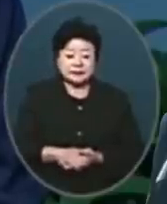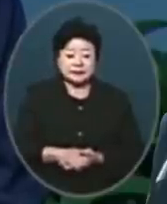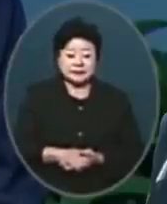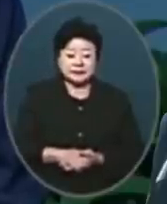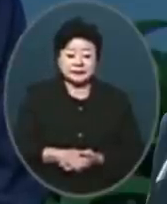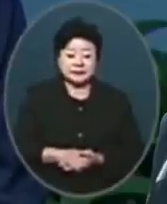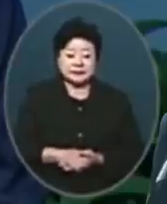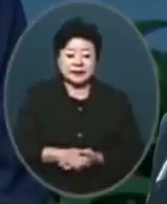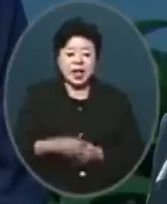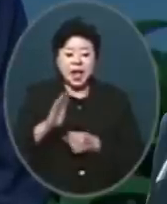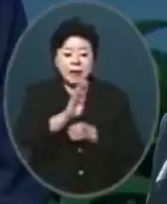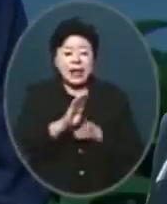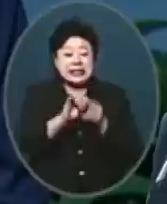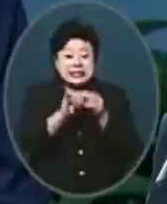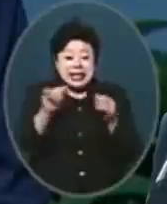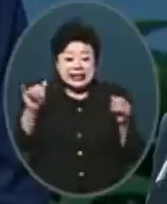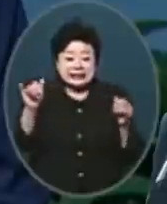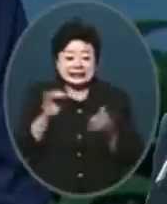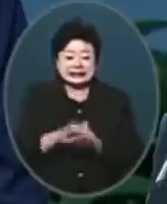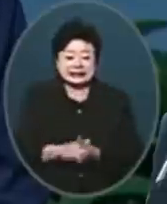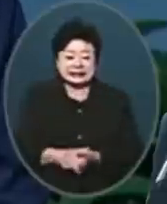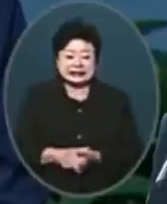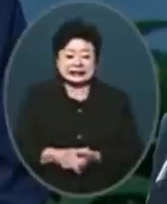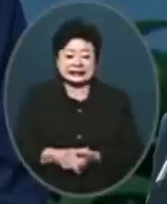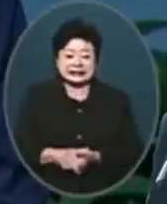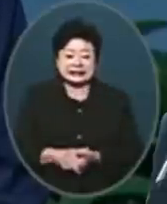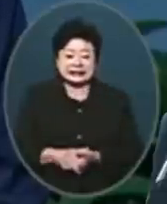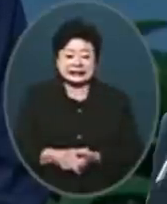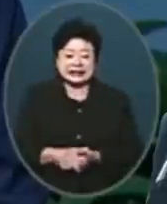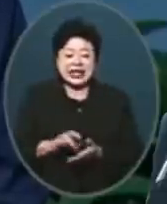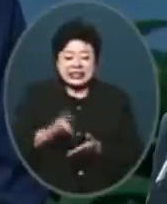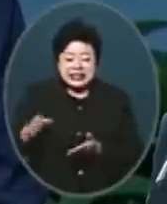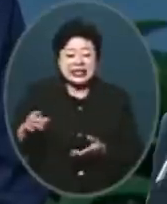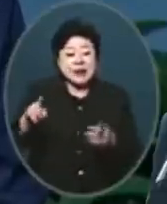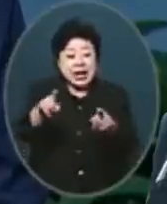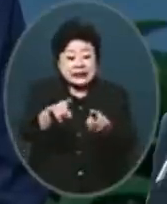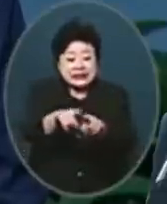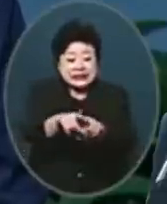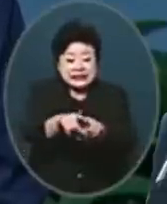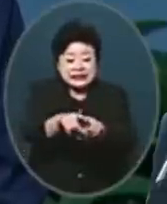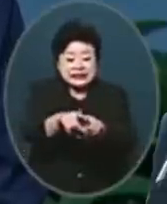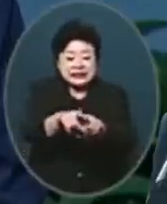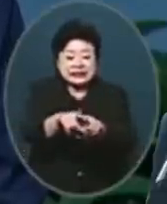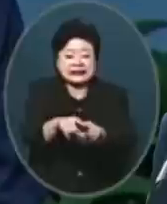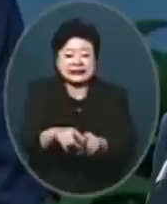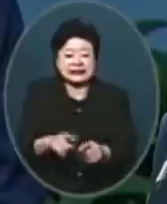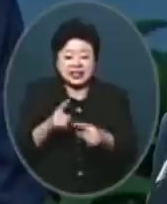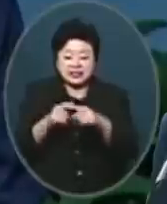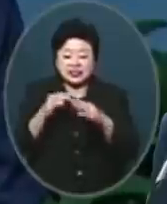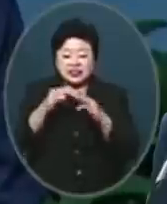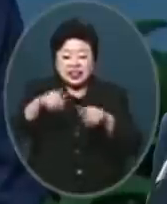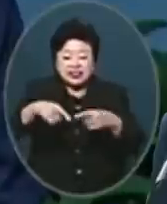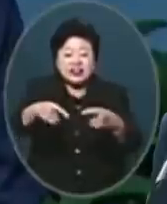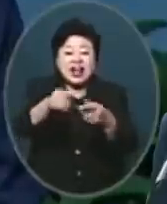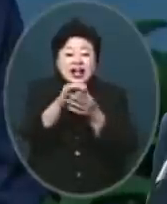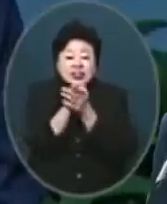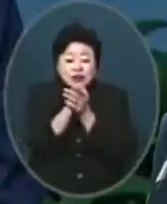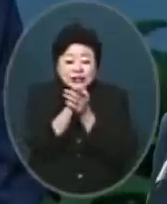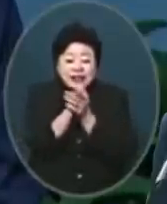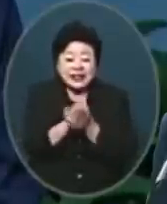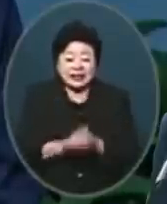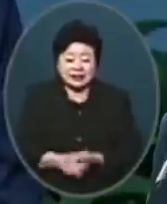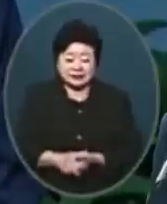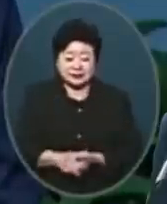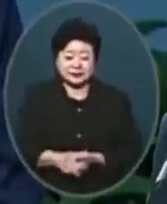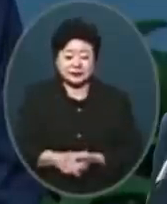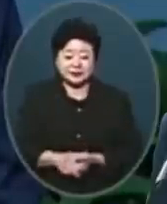바리새인은 이 세리와 함께 성전에 들어가서 기도를 하는데